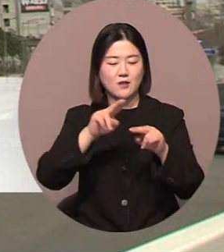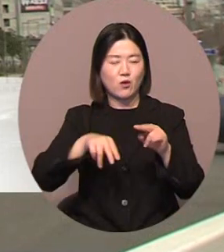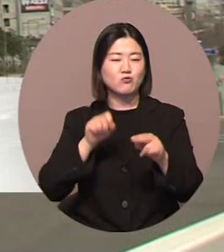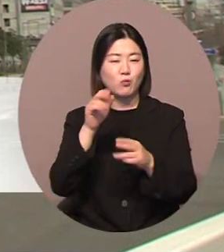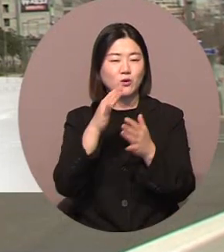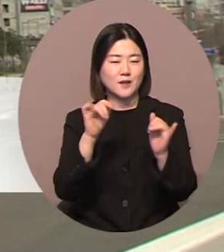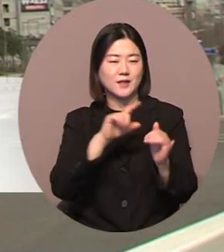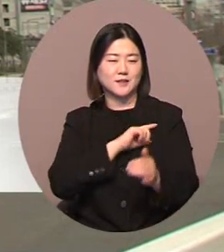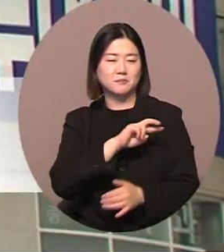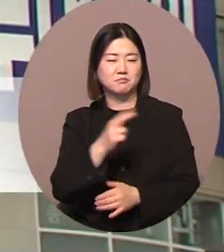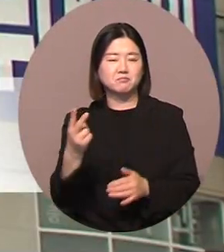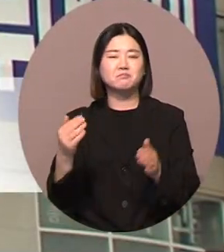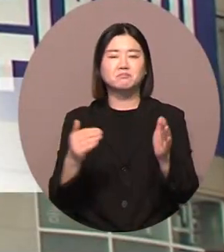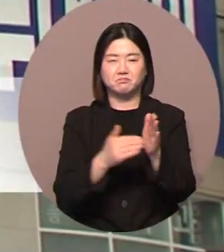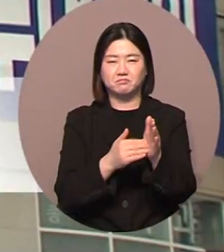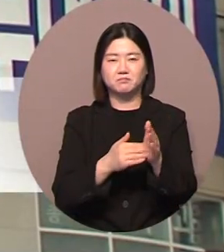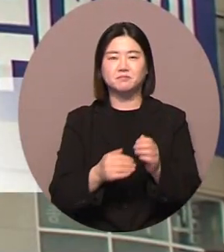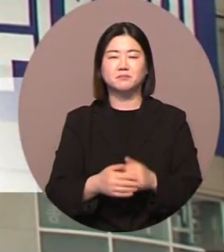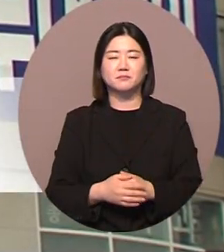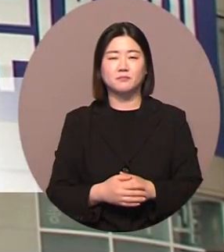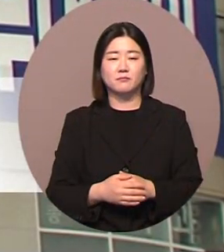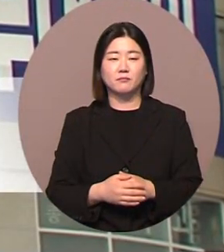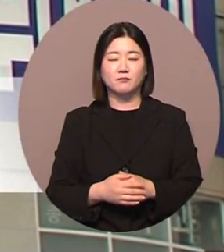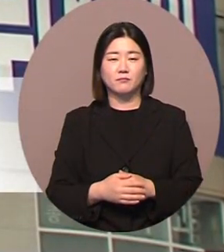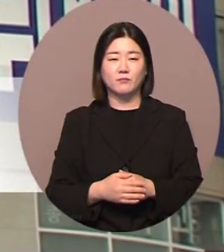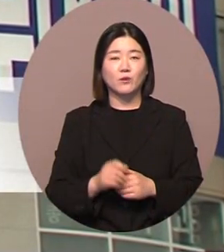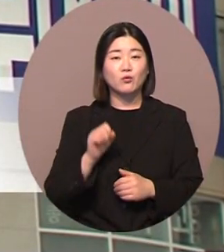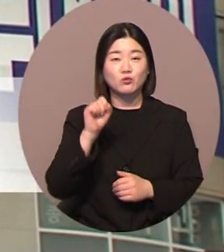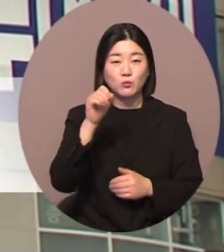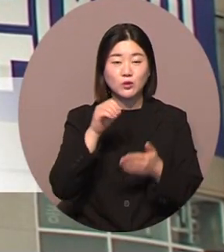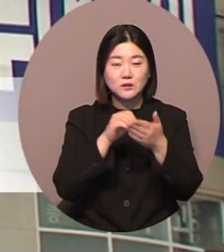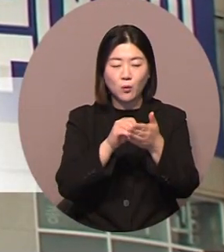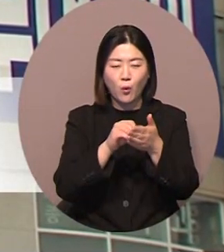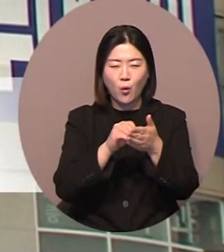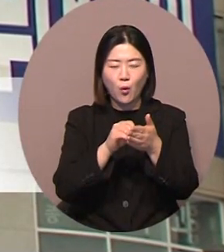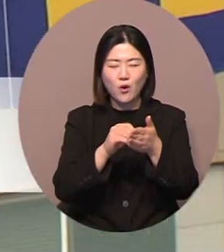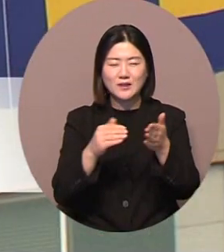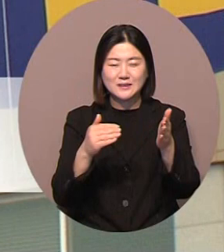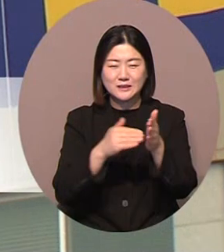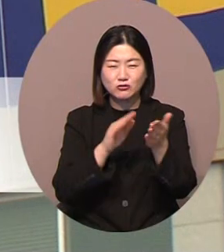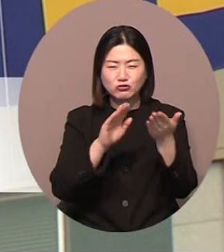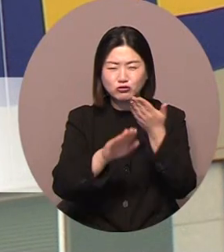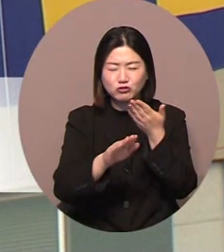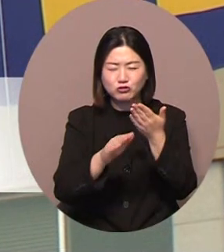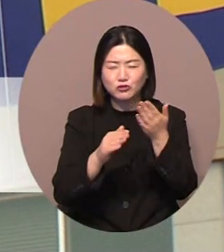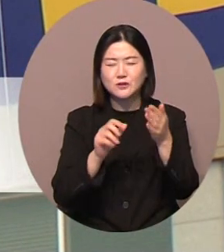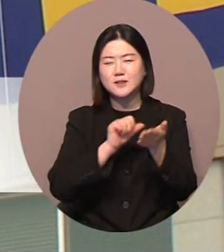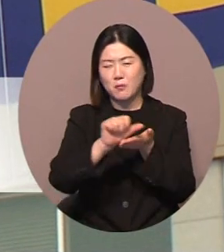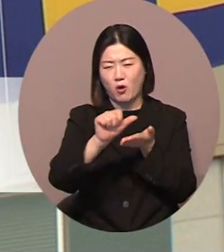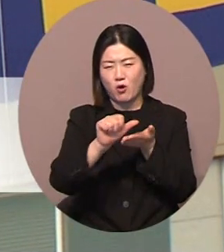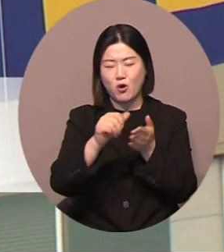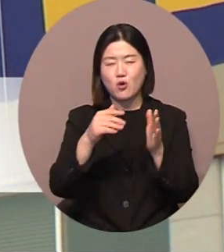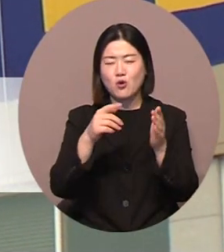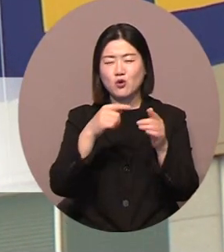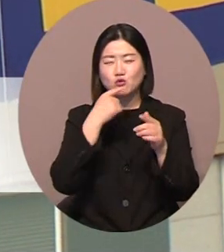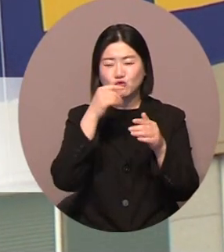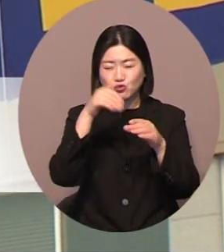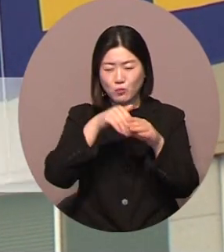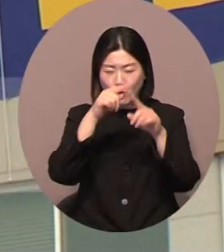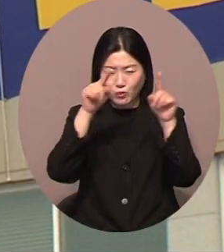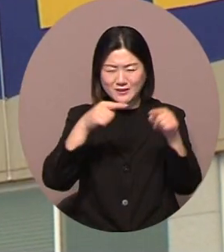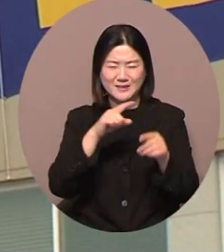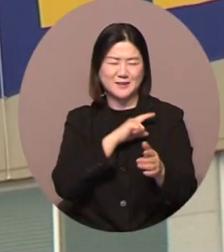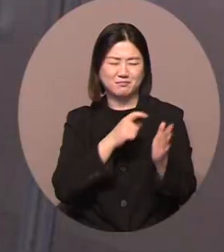후보자 명단으로 옮겨졌습니다 다만 후보 등록 마감 시간을지나 제명되고 때문에 투표용지에는이